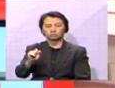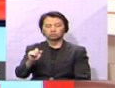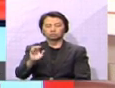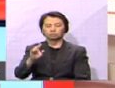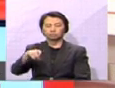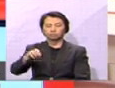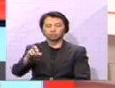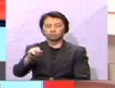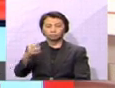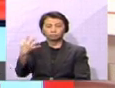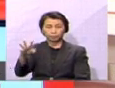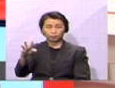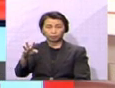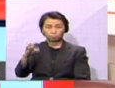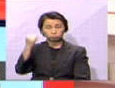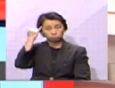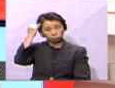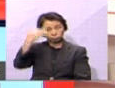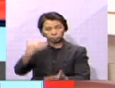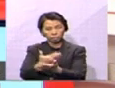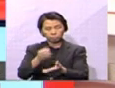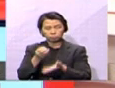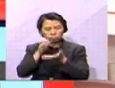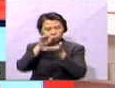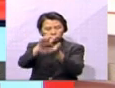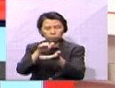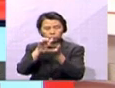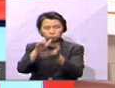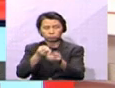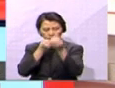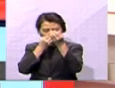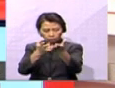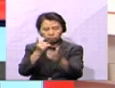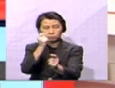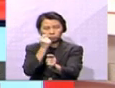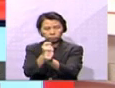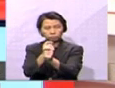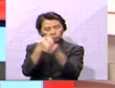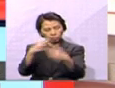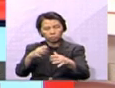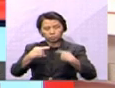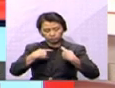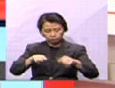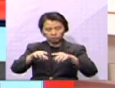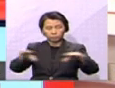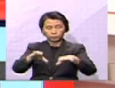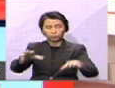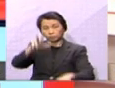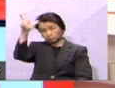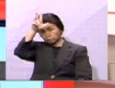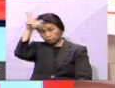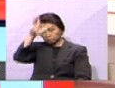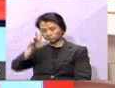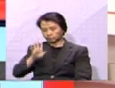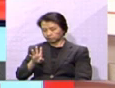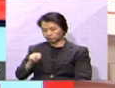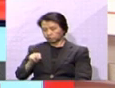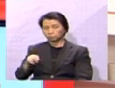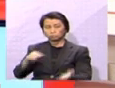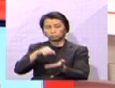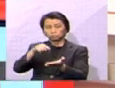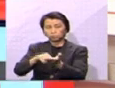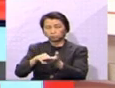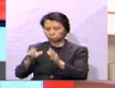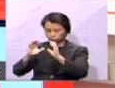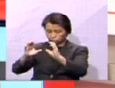ke-14 inisiatif terbaharu bagi menyalurkan maklumat tepat berkaitan usaha yang telah dan sedang dilakukan Kerajaan BN Ia juga merupakan